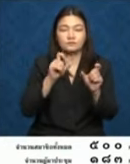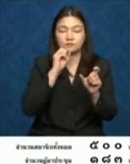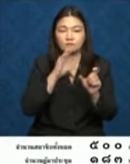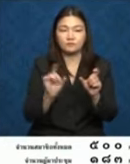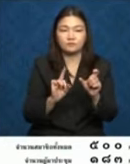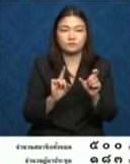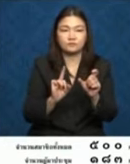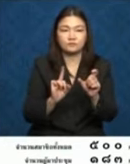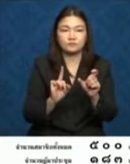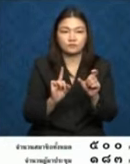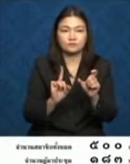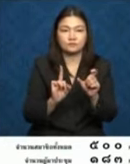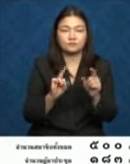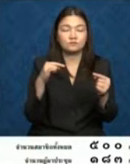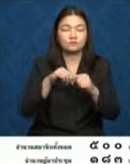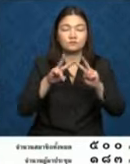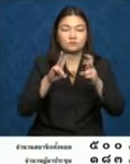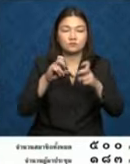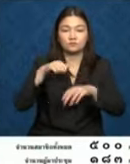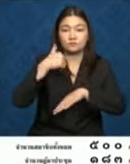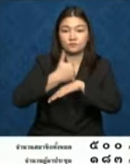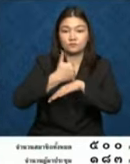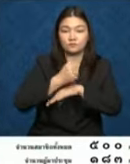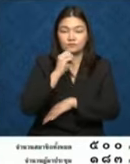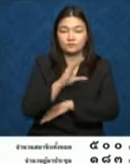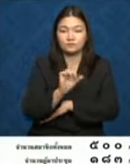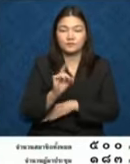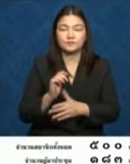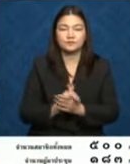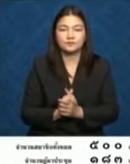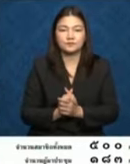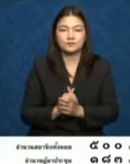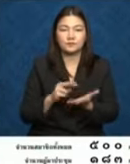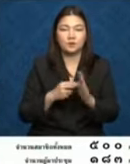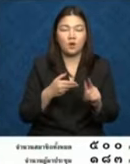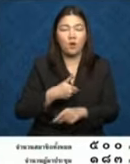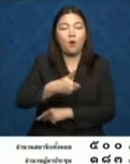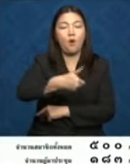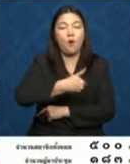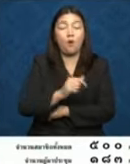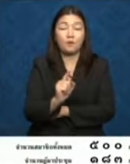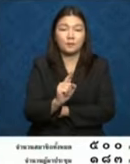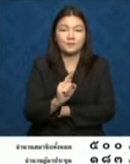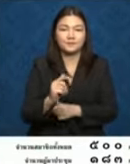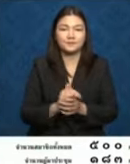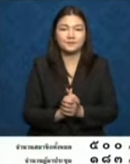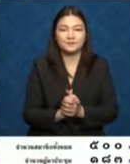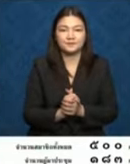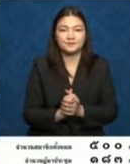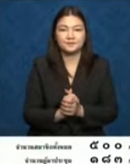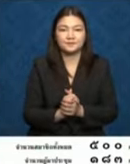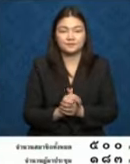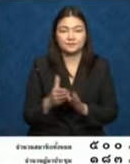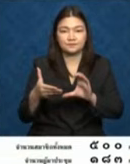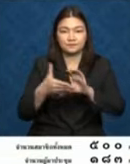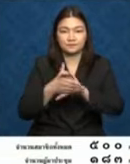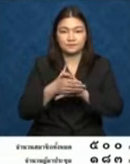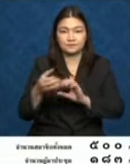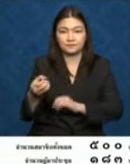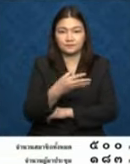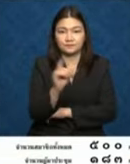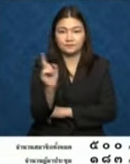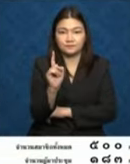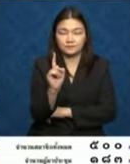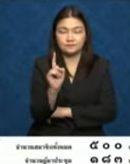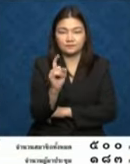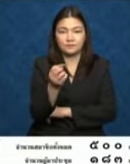กำนันผู้ใหญ่บ้านนะครับซึ่งร้องขอมานะครับไม่ได้ร้องเรียนนะครับร้องขอว่า ขอสไลด์ถัดไปครับพี่น้องกำนันผู้ใหญ่บ้